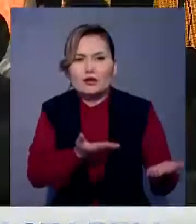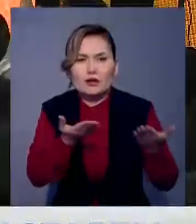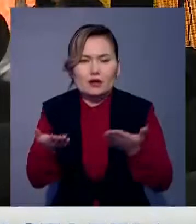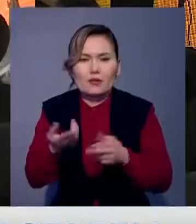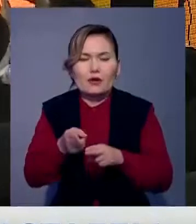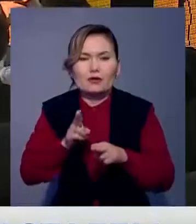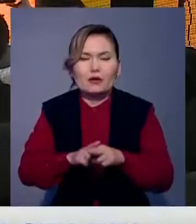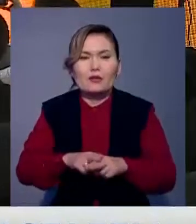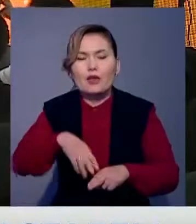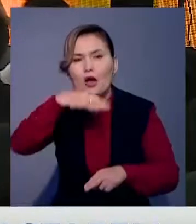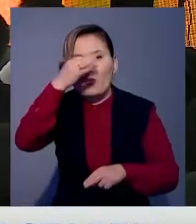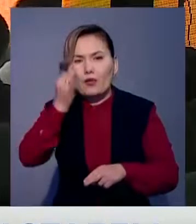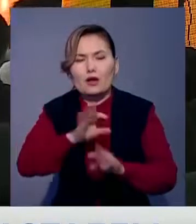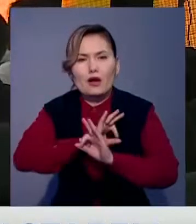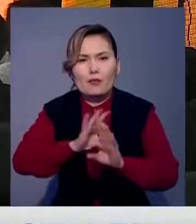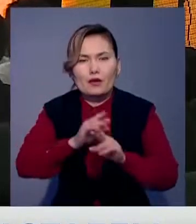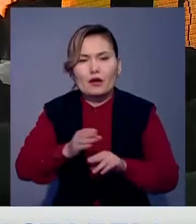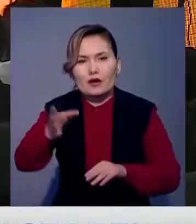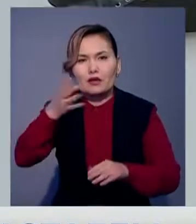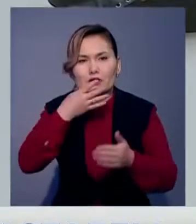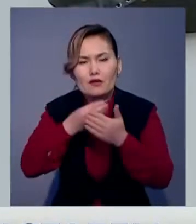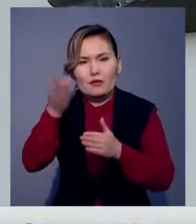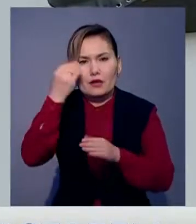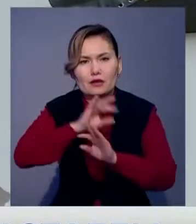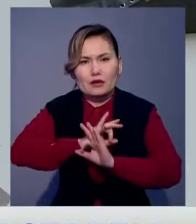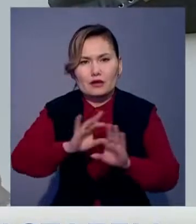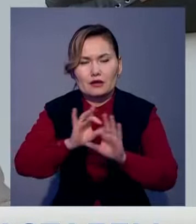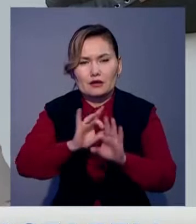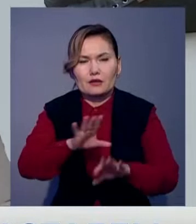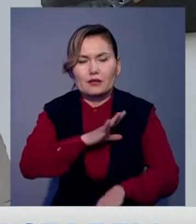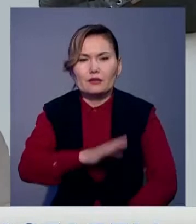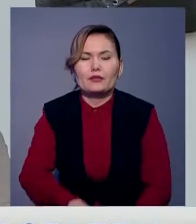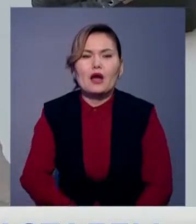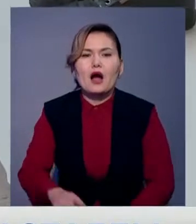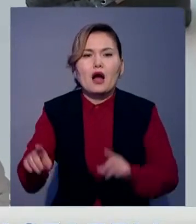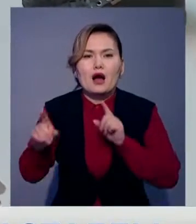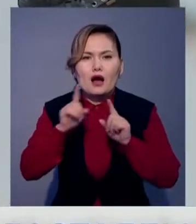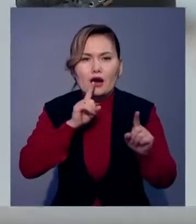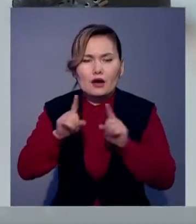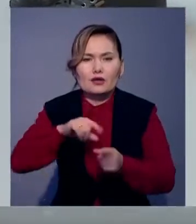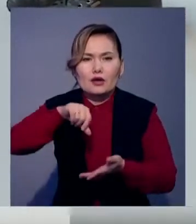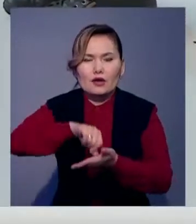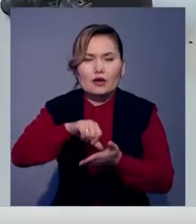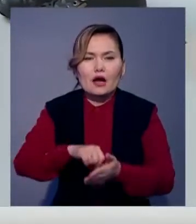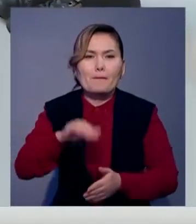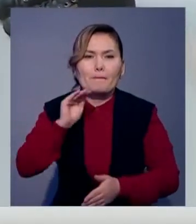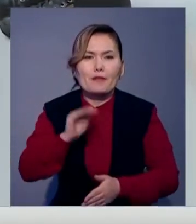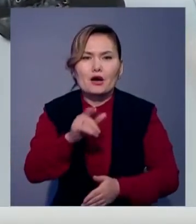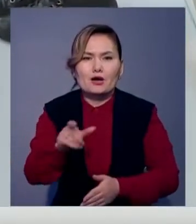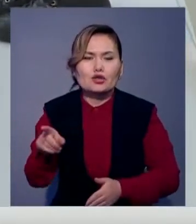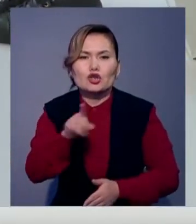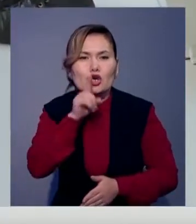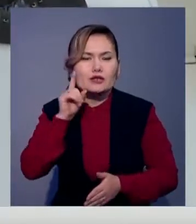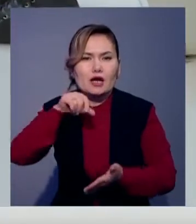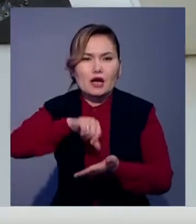бойынша тәжірибелерімен бөлісіп пікір алмасу үшін. Алқалы жиынға ұзын ырғасы мыңнан аса жас